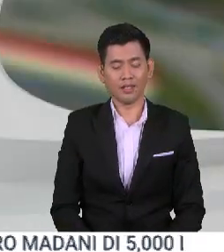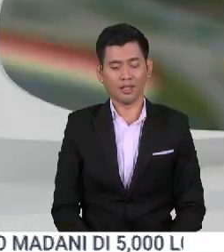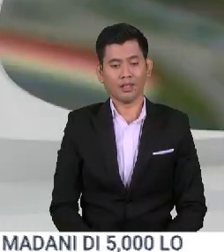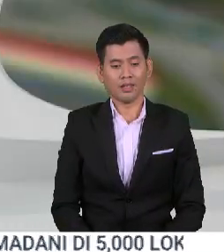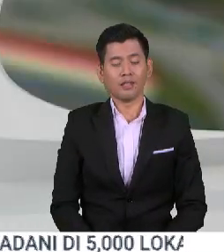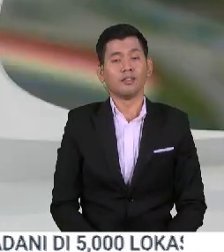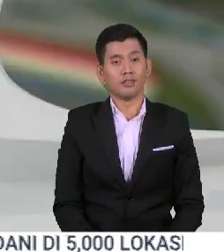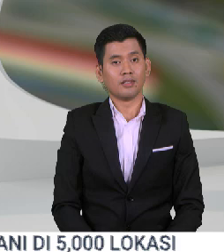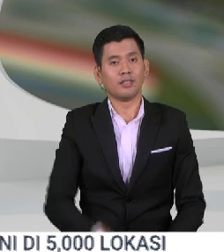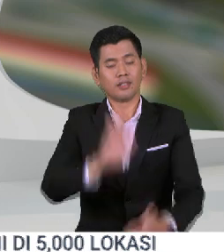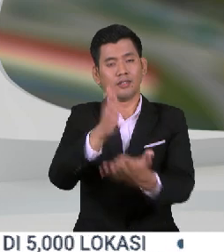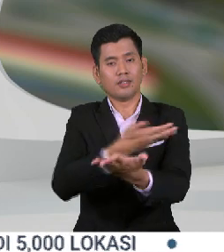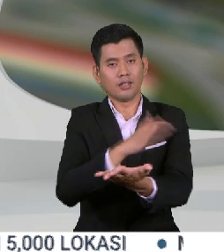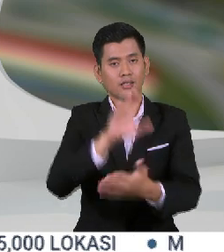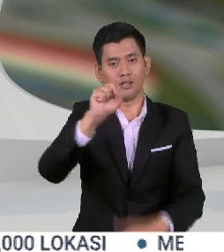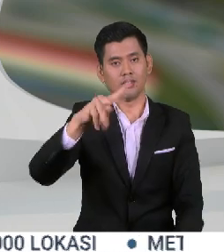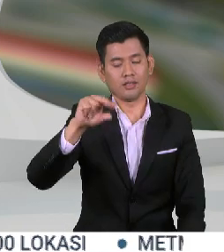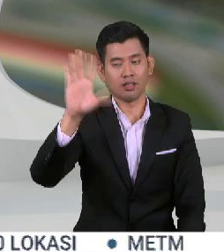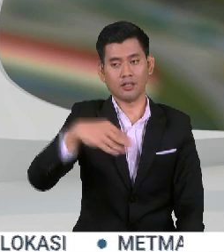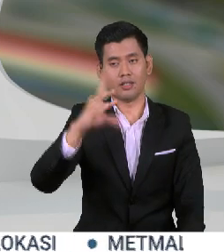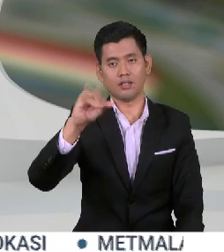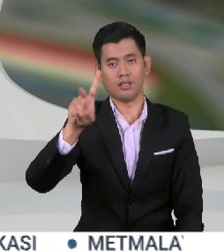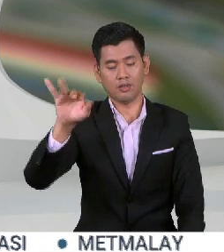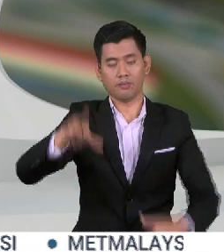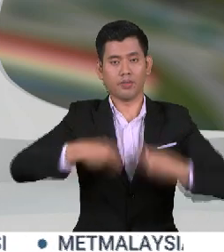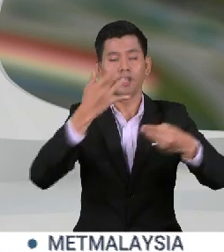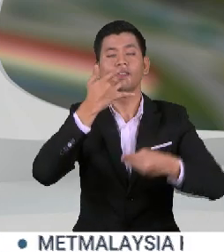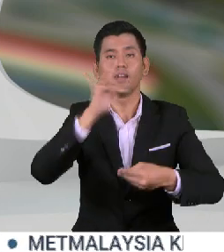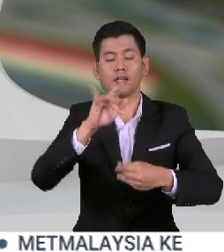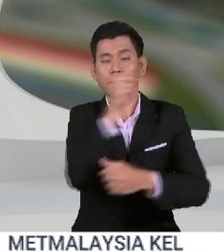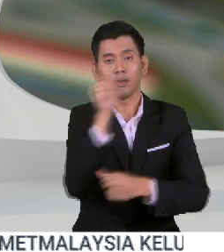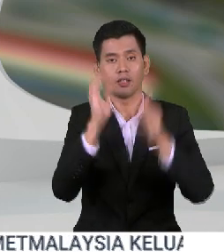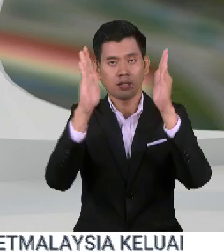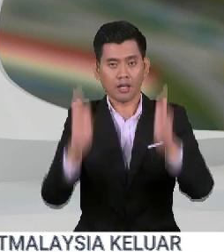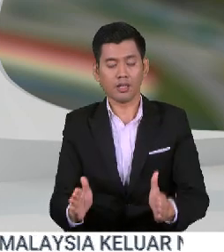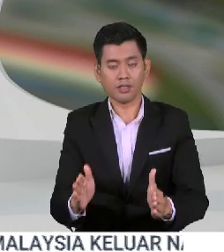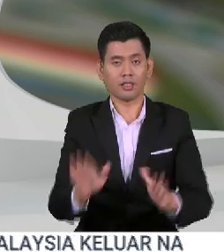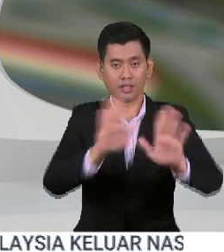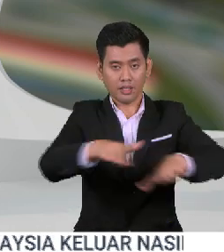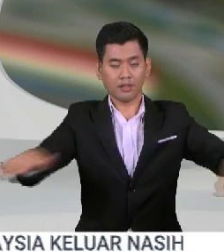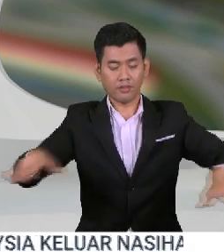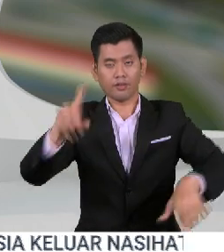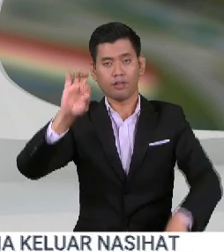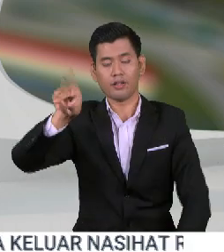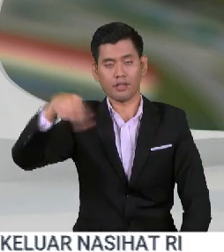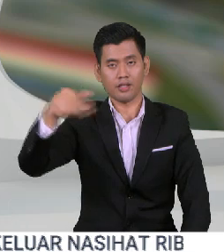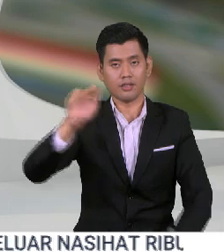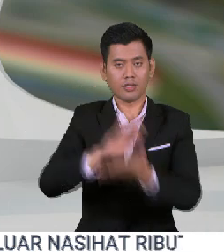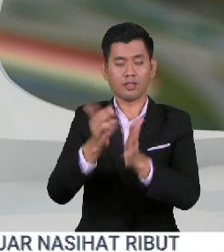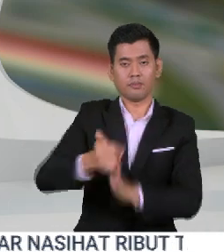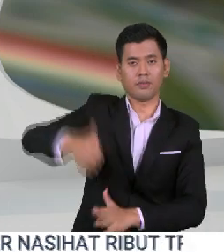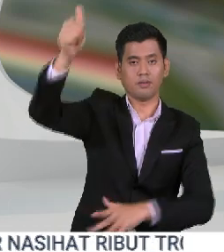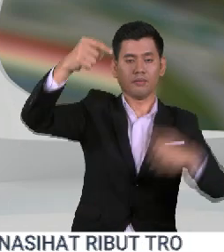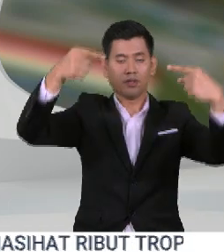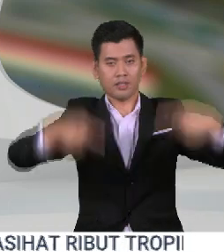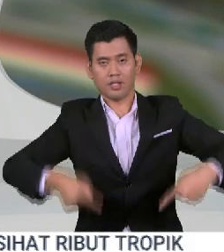mempertaruhkan lagu Sang Dewi membawa tua kepada penyanyi cilik Nur Farina Farha untuk muncul juara